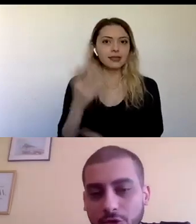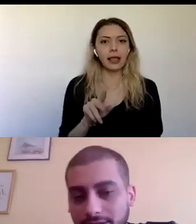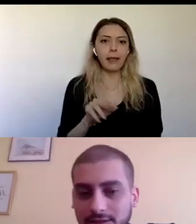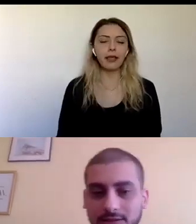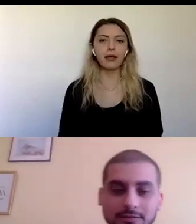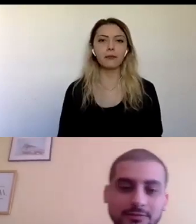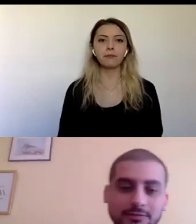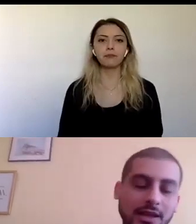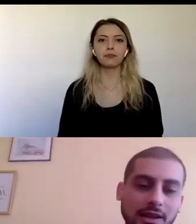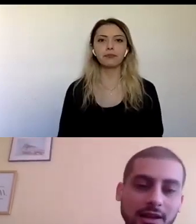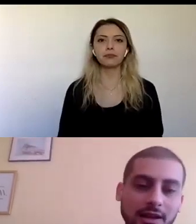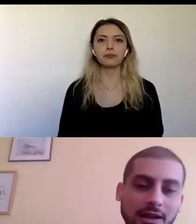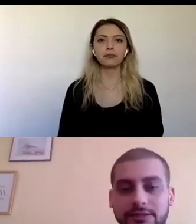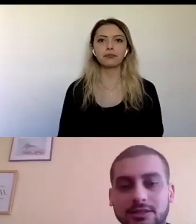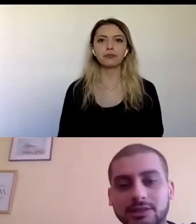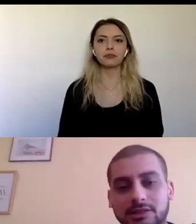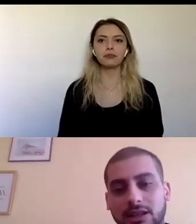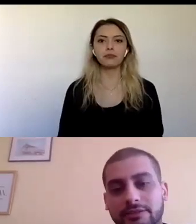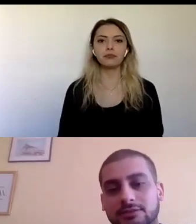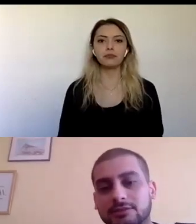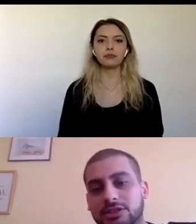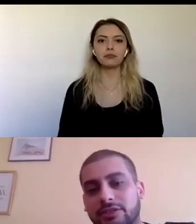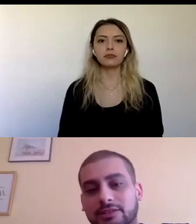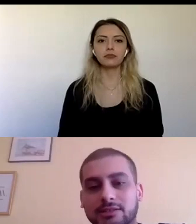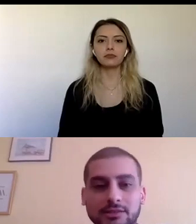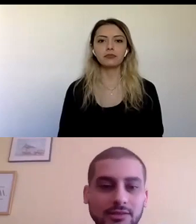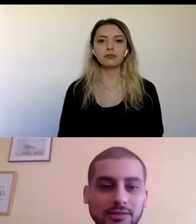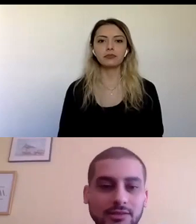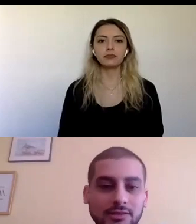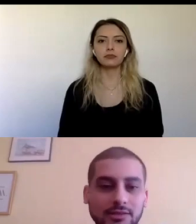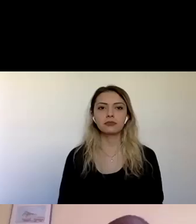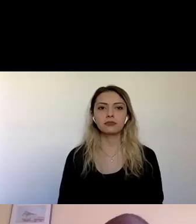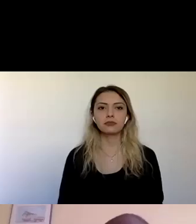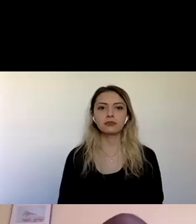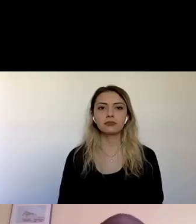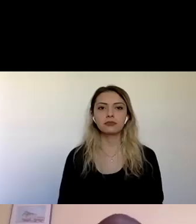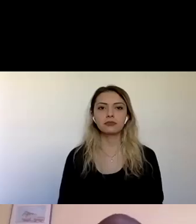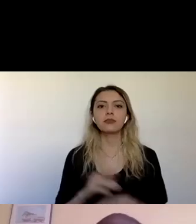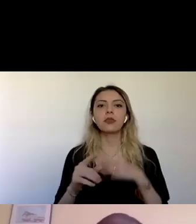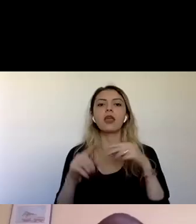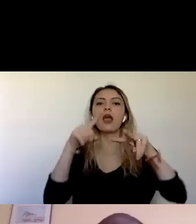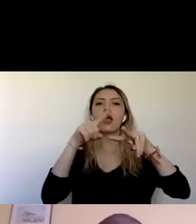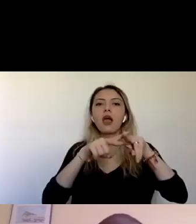İnternetin öz evladı diye adlandırdığımız Aaron Schwartz'ın şöyle bir sözü var.